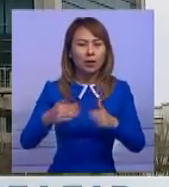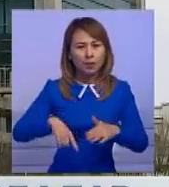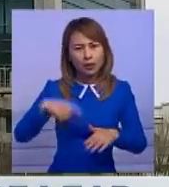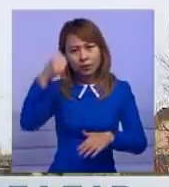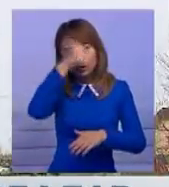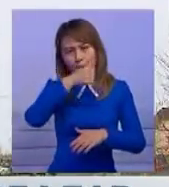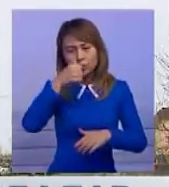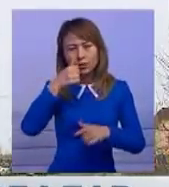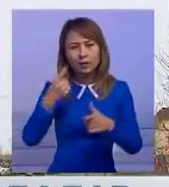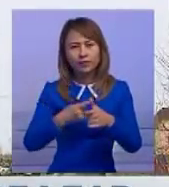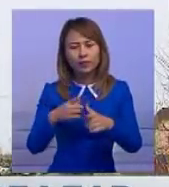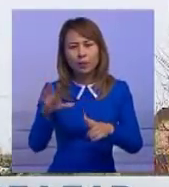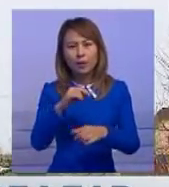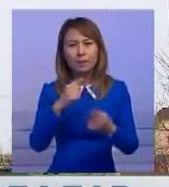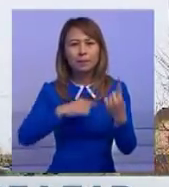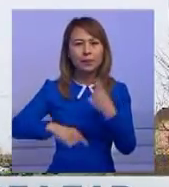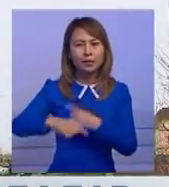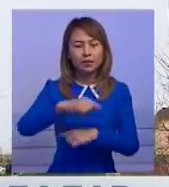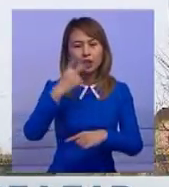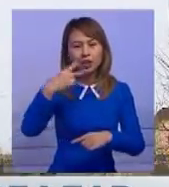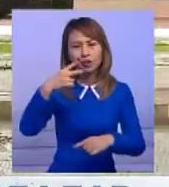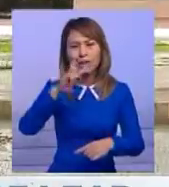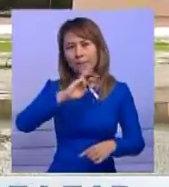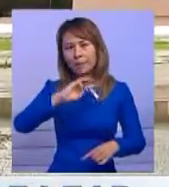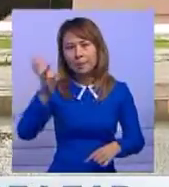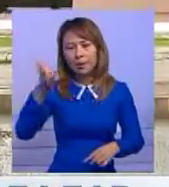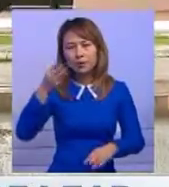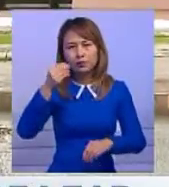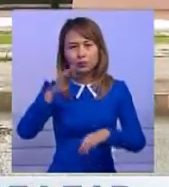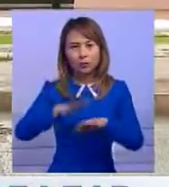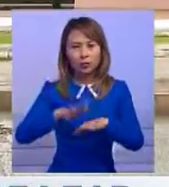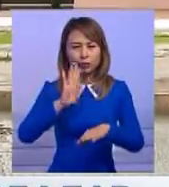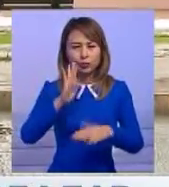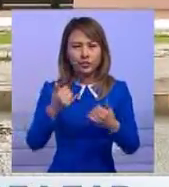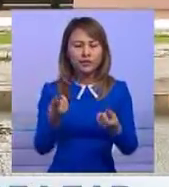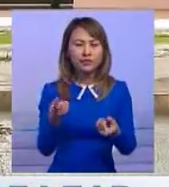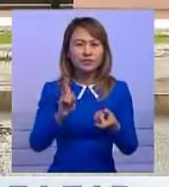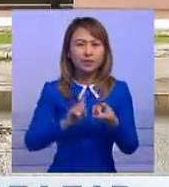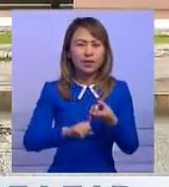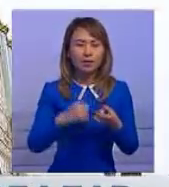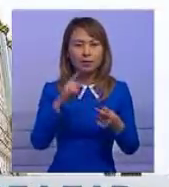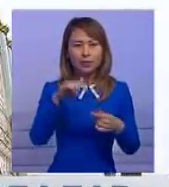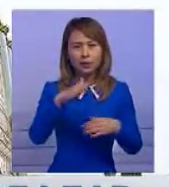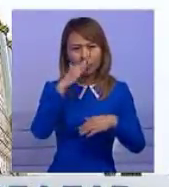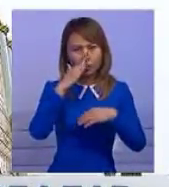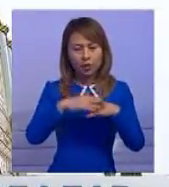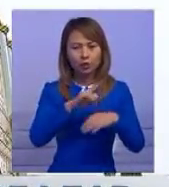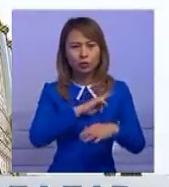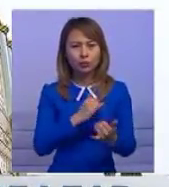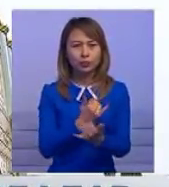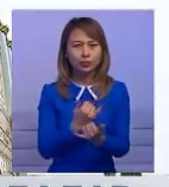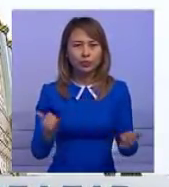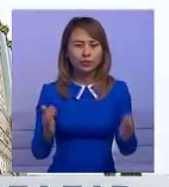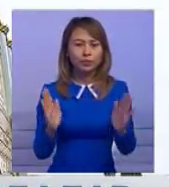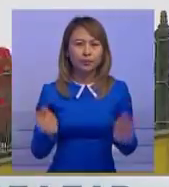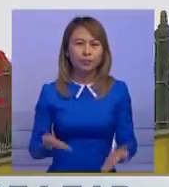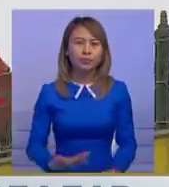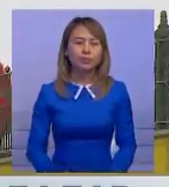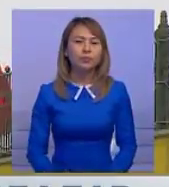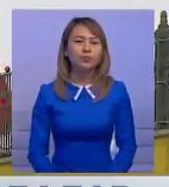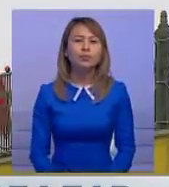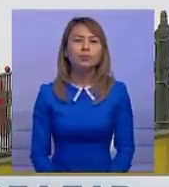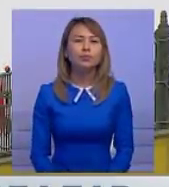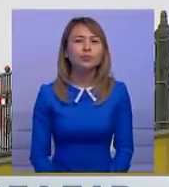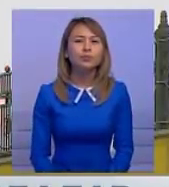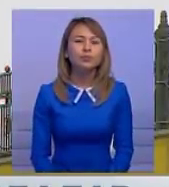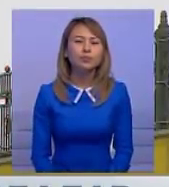мұнайлы өңірде жергілікті бизнес өкілдері 20 миллион теңгенің жобасын жүзеге асырмақ. Бұл жобалардан 1 000-ға тарта жаңа жұмыс орны ашылады деп күтілуде. Арыстан